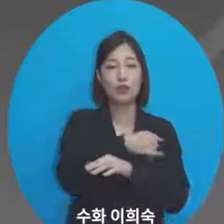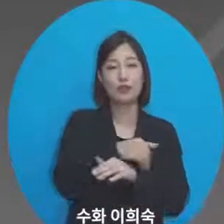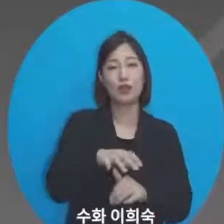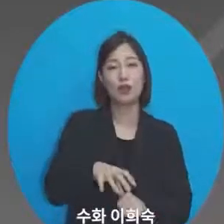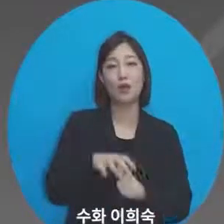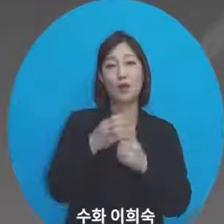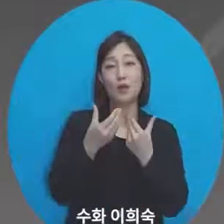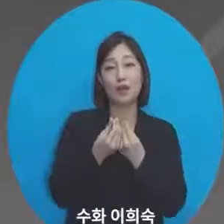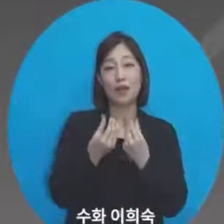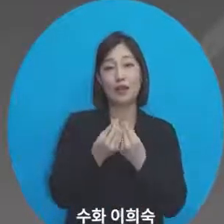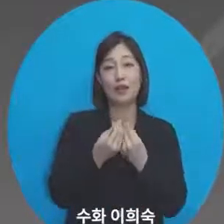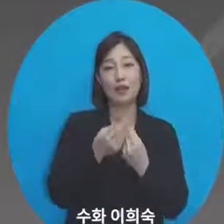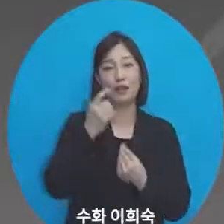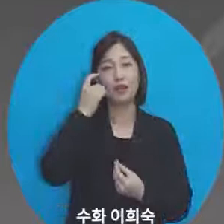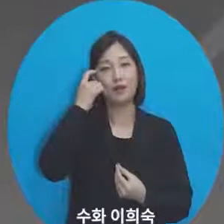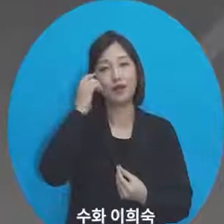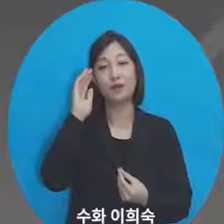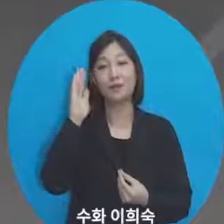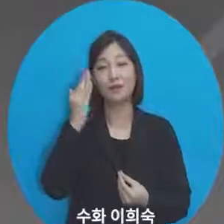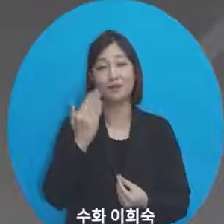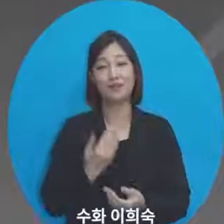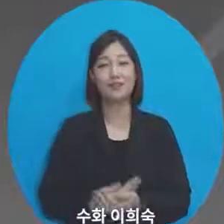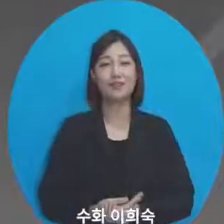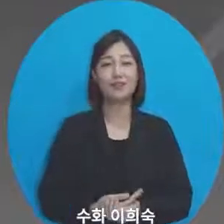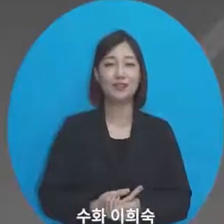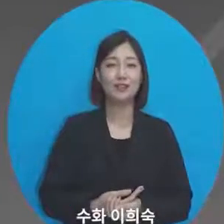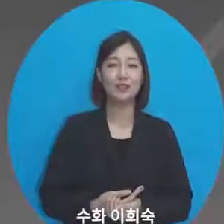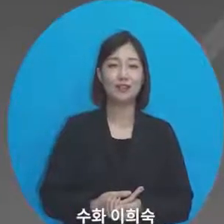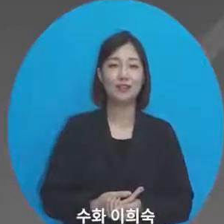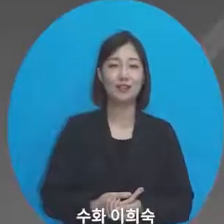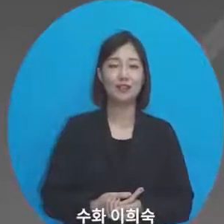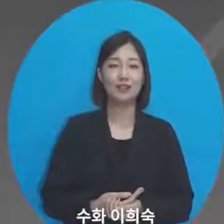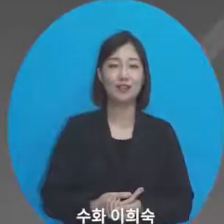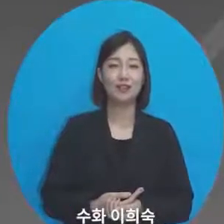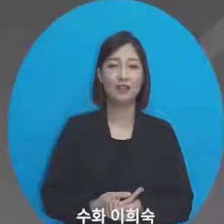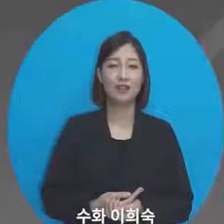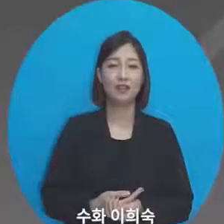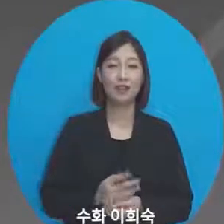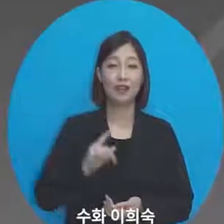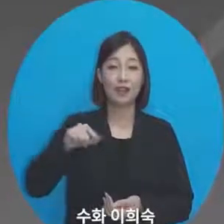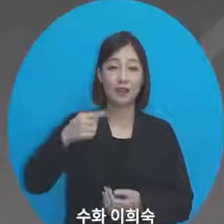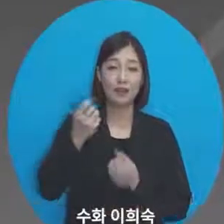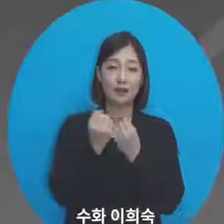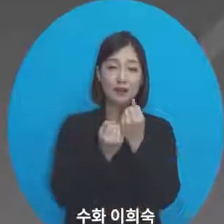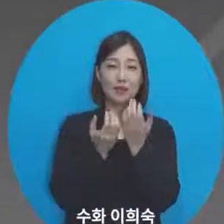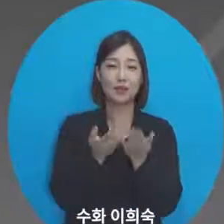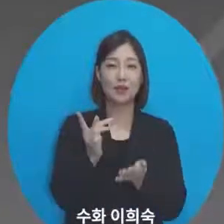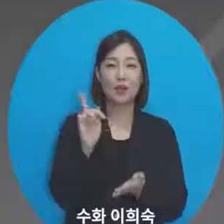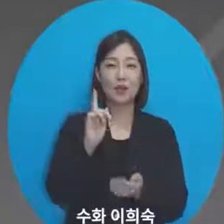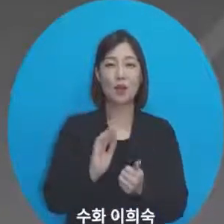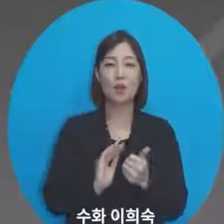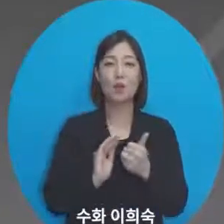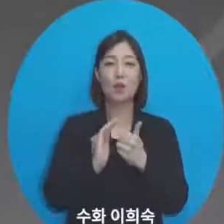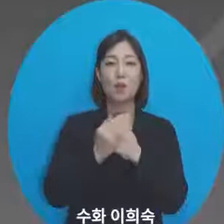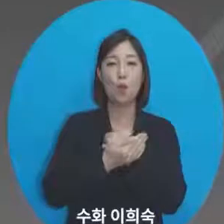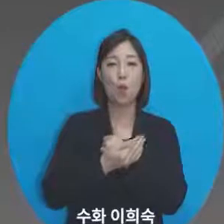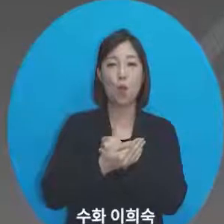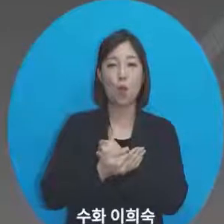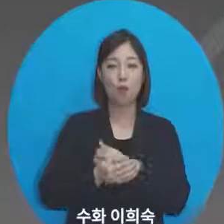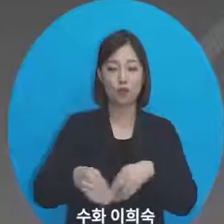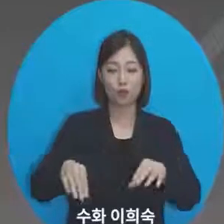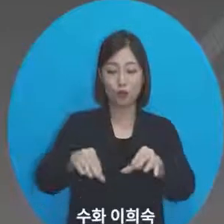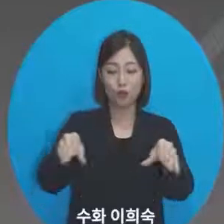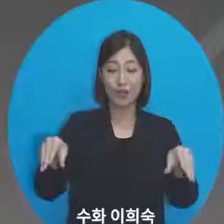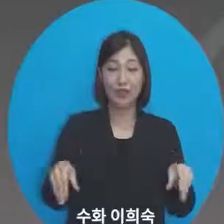하나의 기능적인 부분이 포함되어 있다고 볼 수 있습니다. 다음은 방호 울타리와 경계서 설치에 대해서